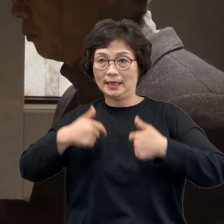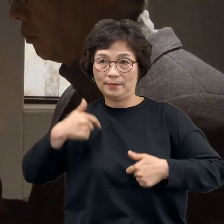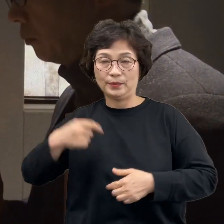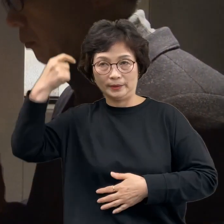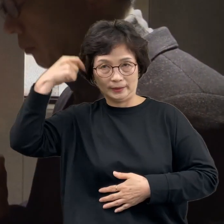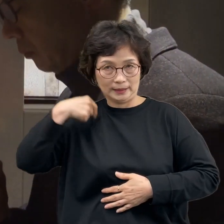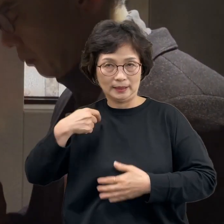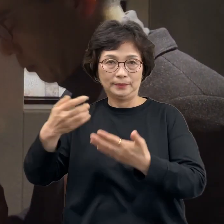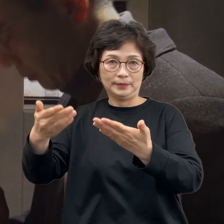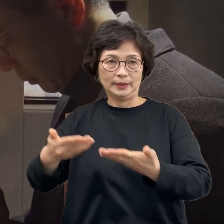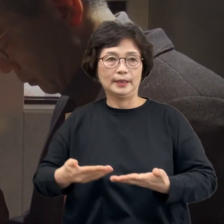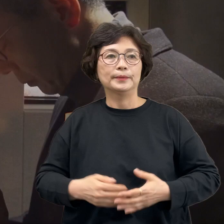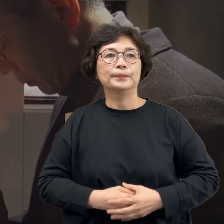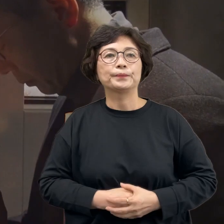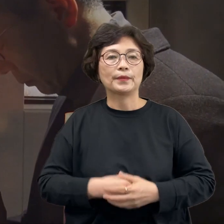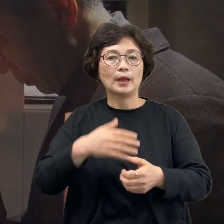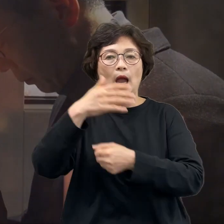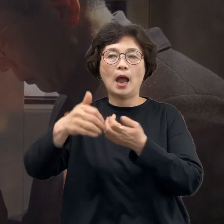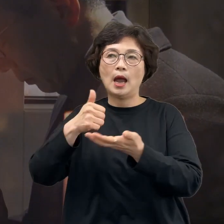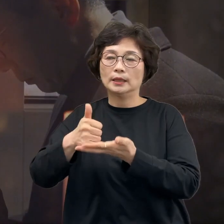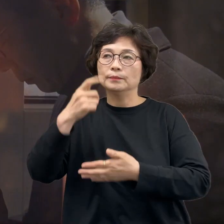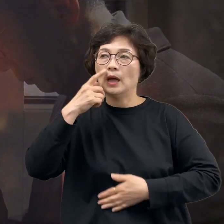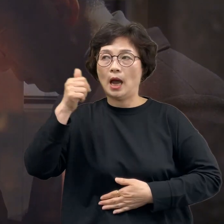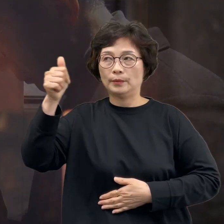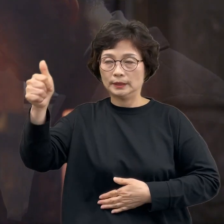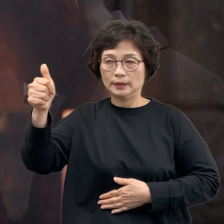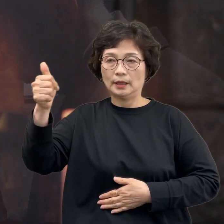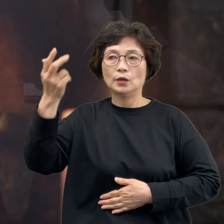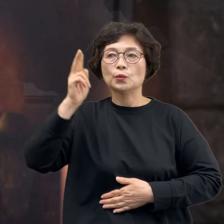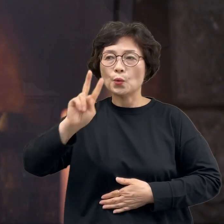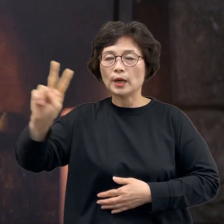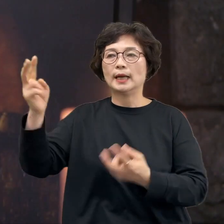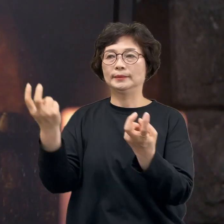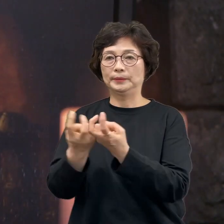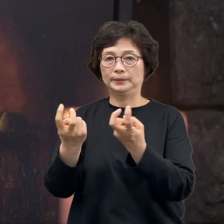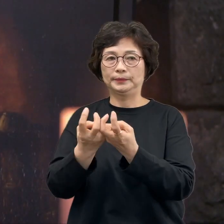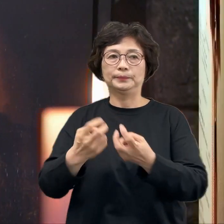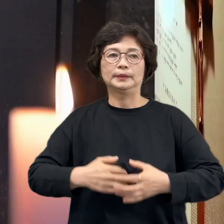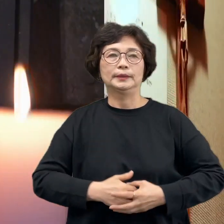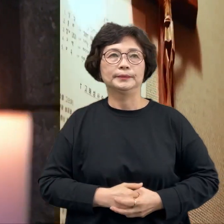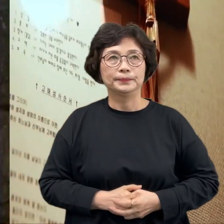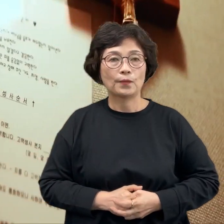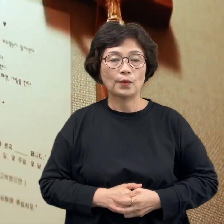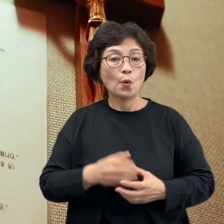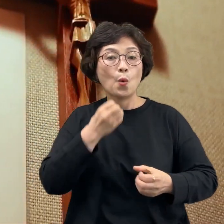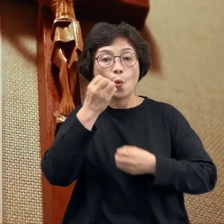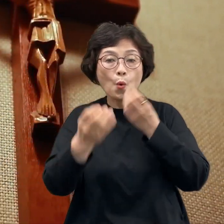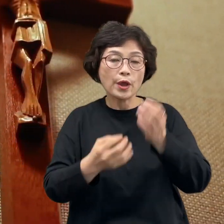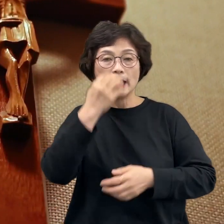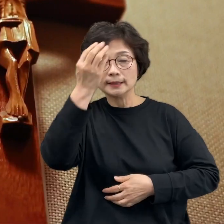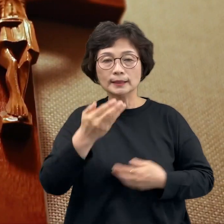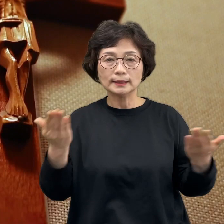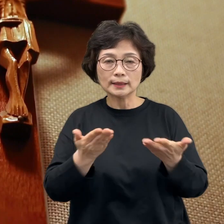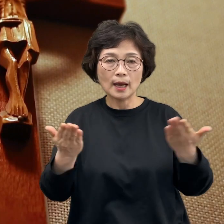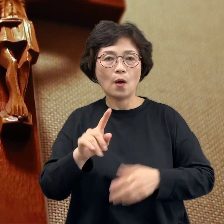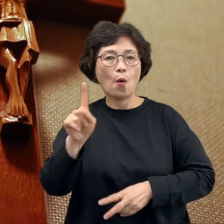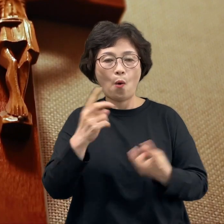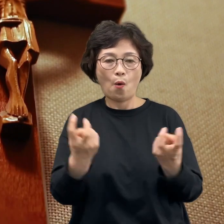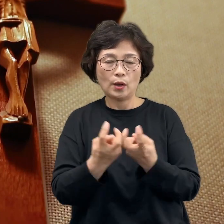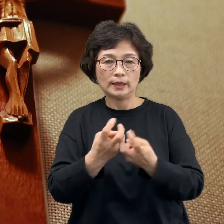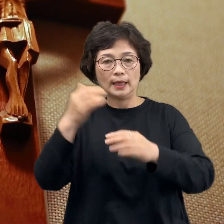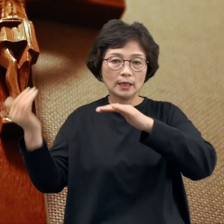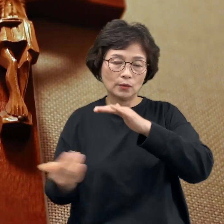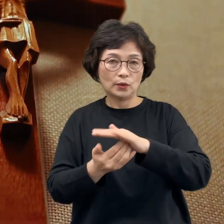하는 것입니다. 하느님 아버지께 돌아가는 길입니다. 그럼 고해성사는 어떻게